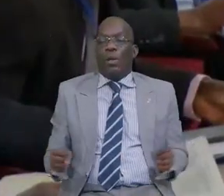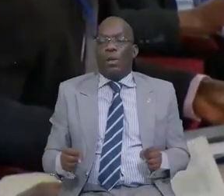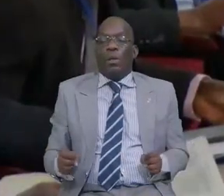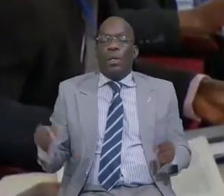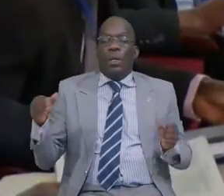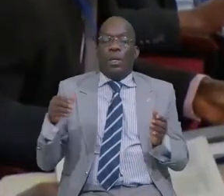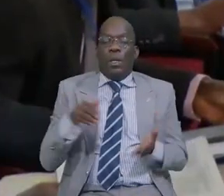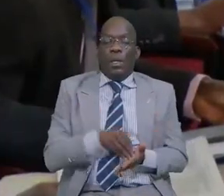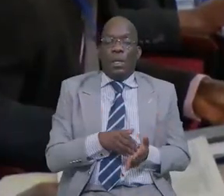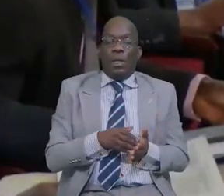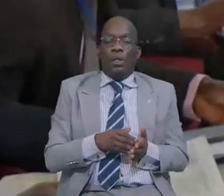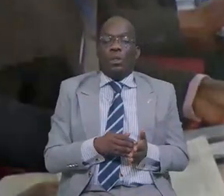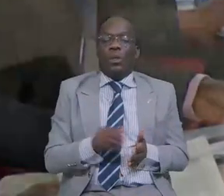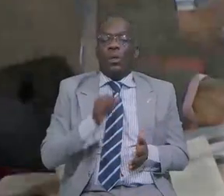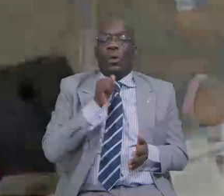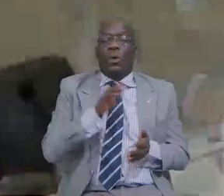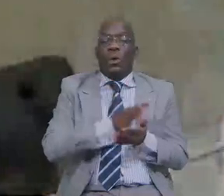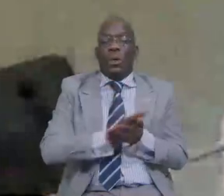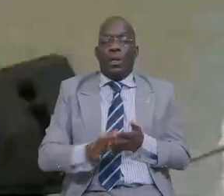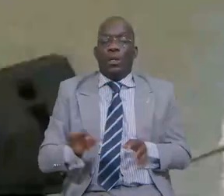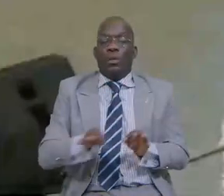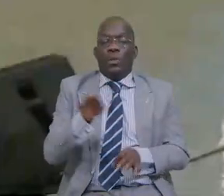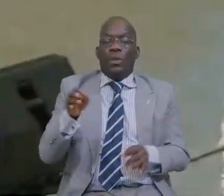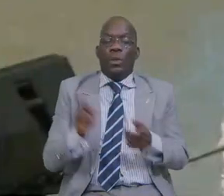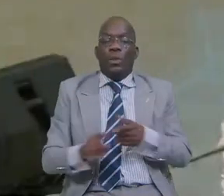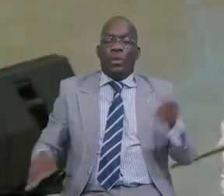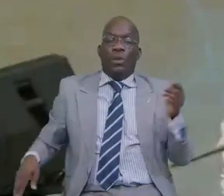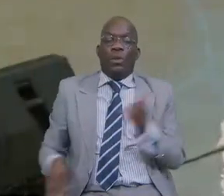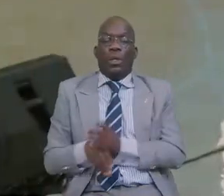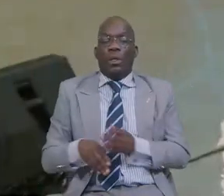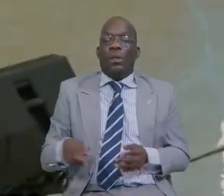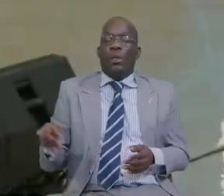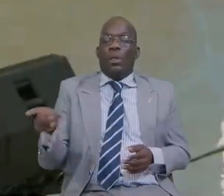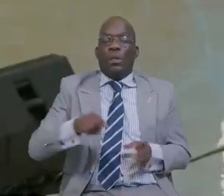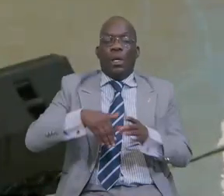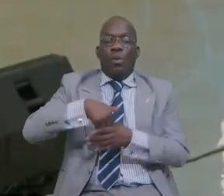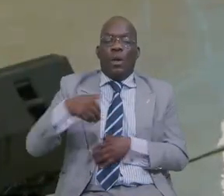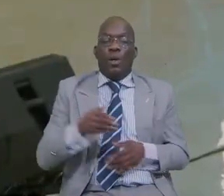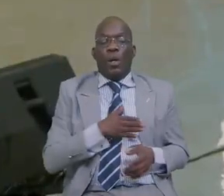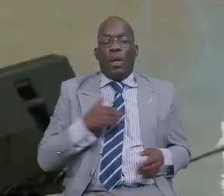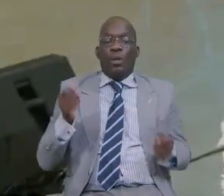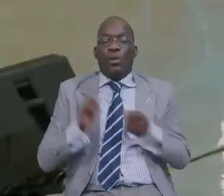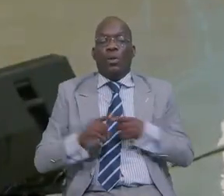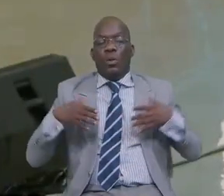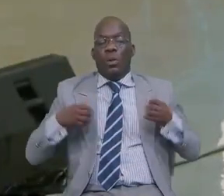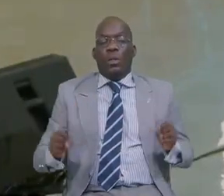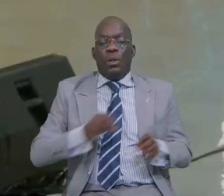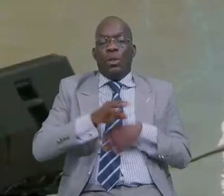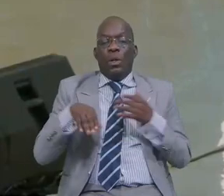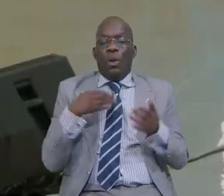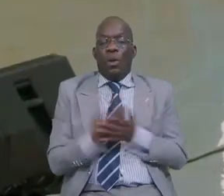leur donna le pouvoir de chasser les esprits impurs, de les chasser et de guérir